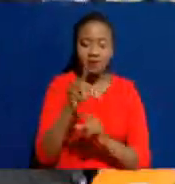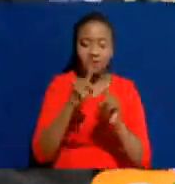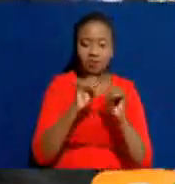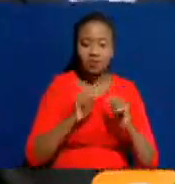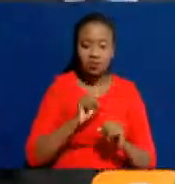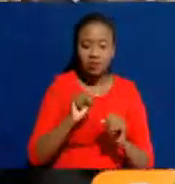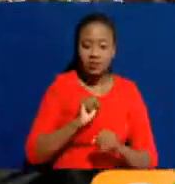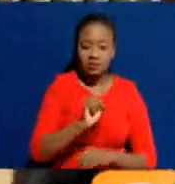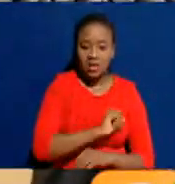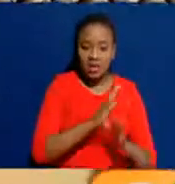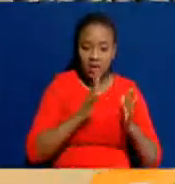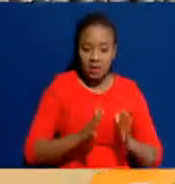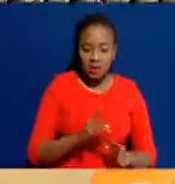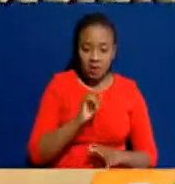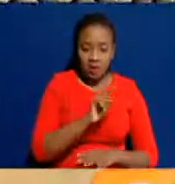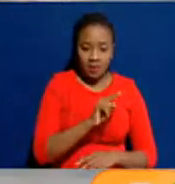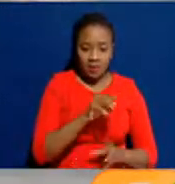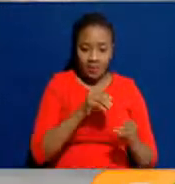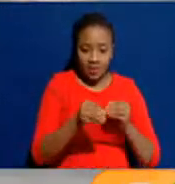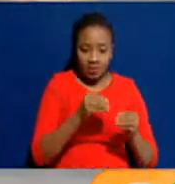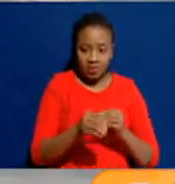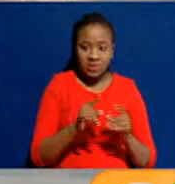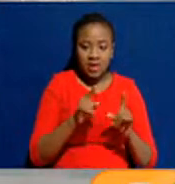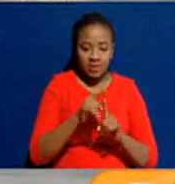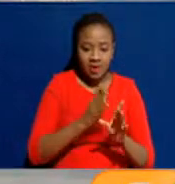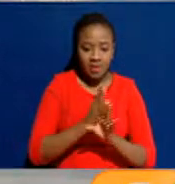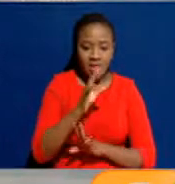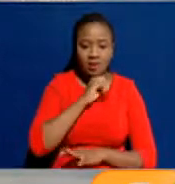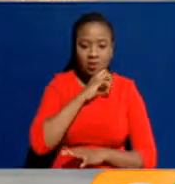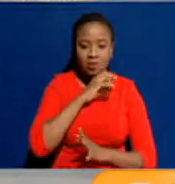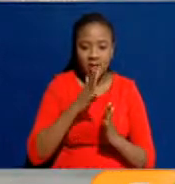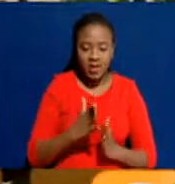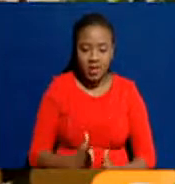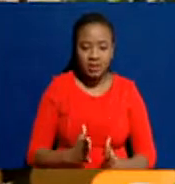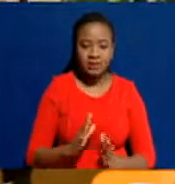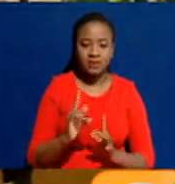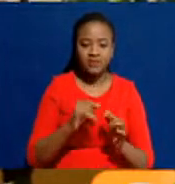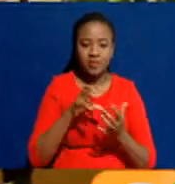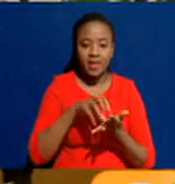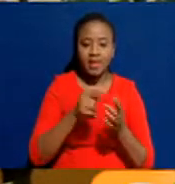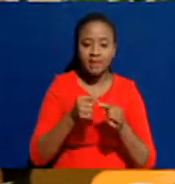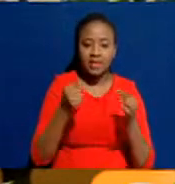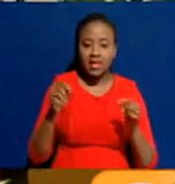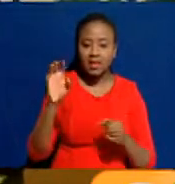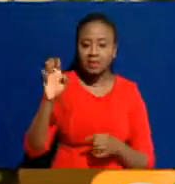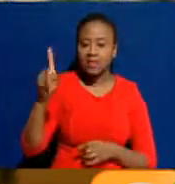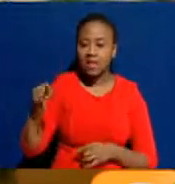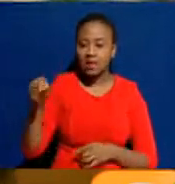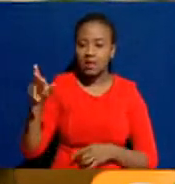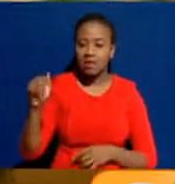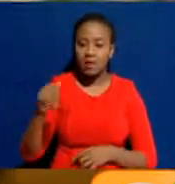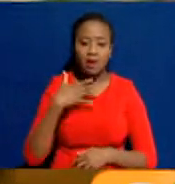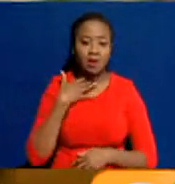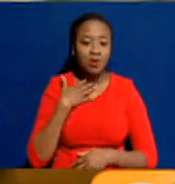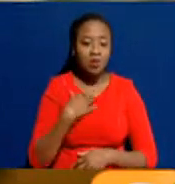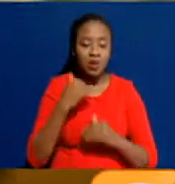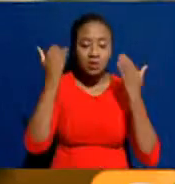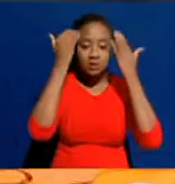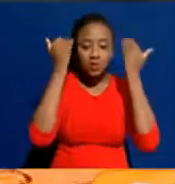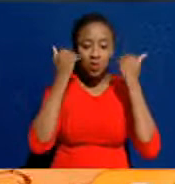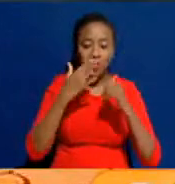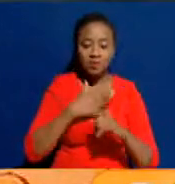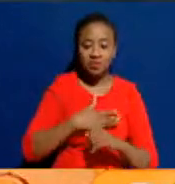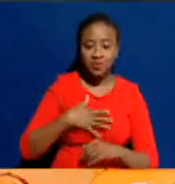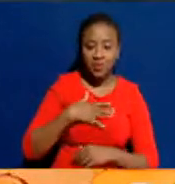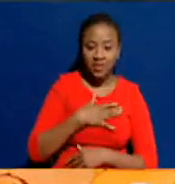Busia Okiya Omtatah, ambaye ndiye mlalamishi mkuu kwenye kesi dhidi ya EPRA, ameiomba mahakama kwamba